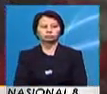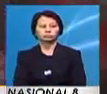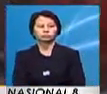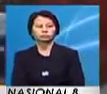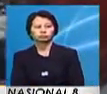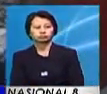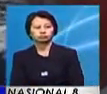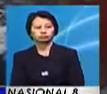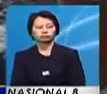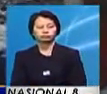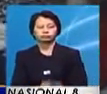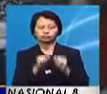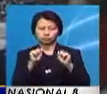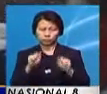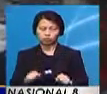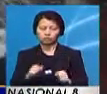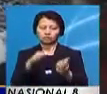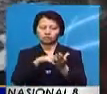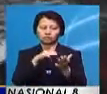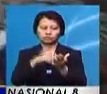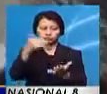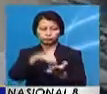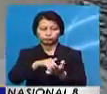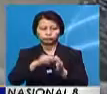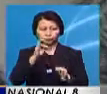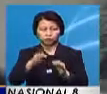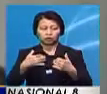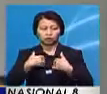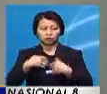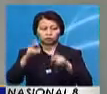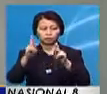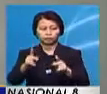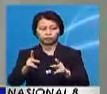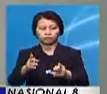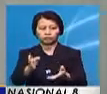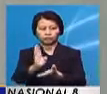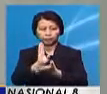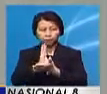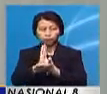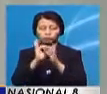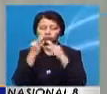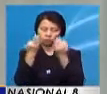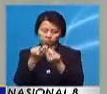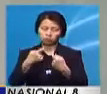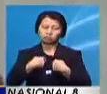boleh saya belajar semula. Kalau ada orang pihak nak bantu saya lah, keluarga saya ni.